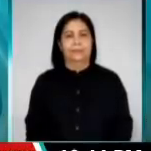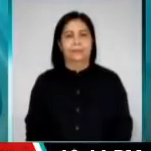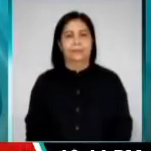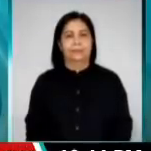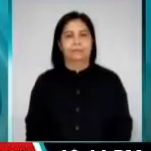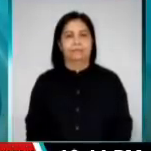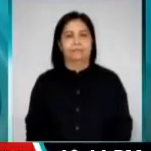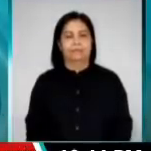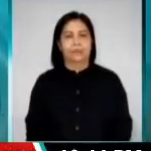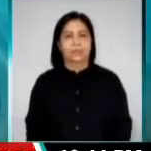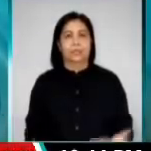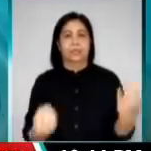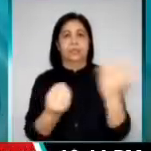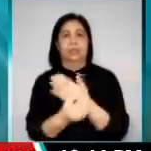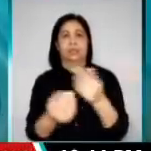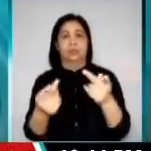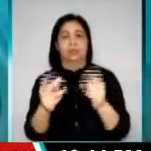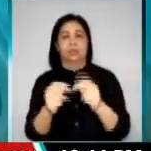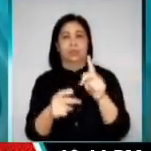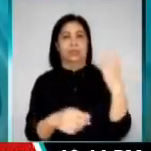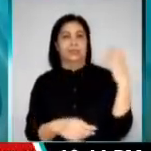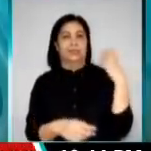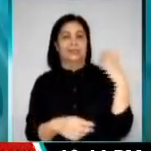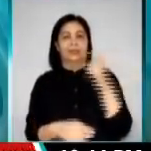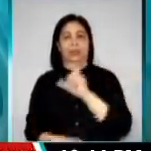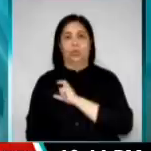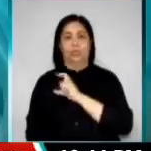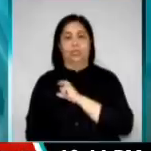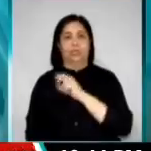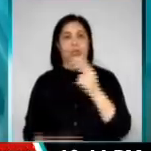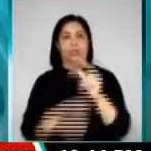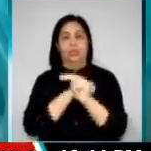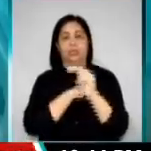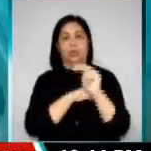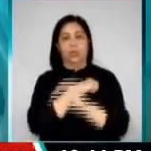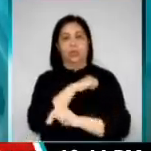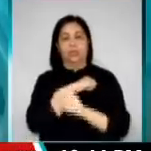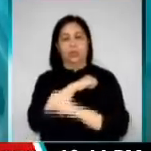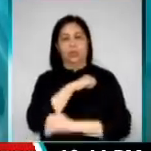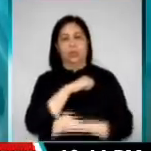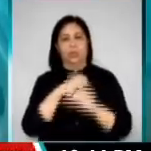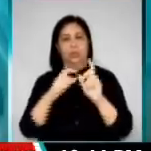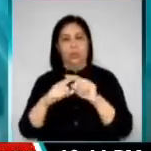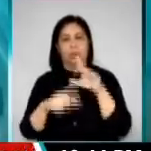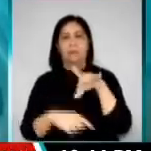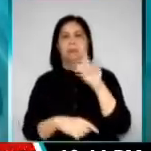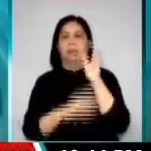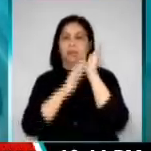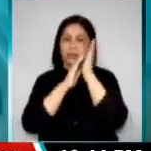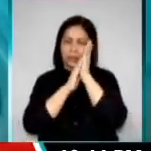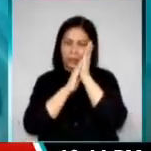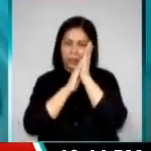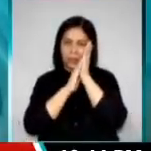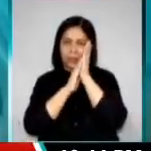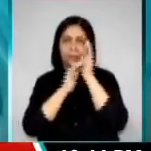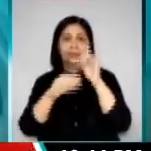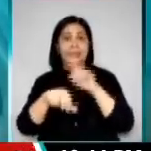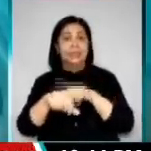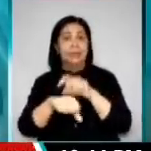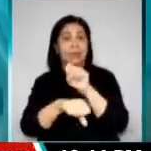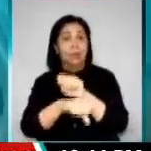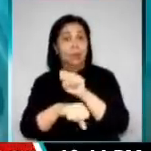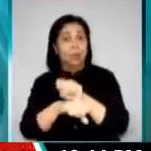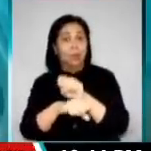Sinibak sa puwesto ang isang hepe ng pulis sa Negros Occidental matapos mabistong natutulog sa oras ng trabaho ang kanyang